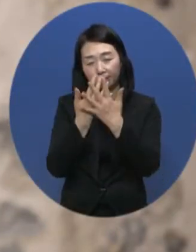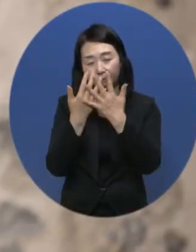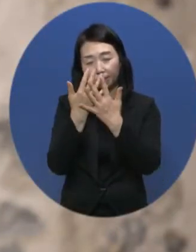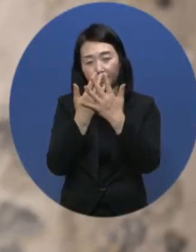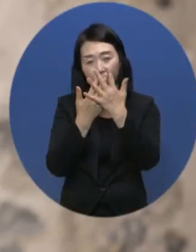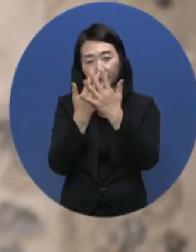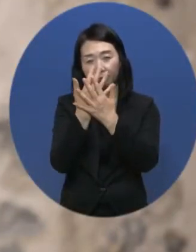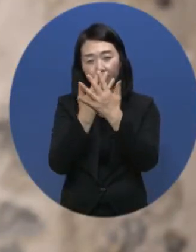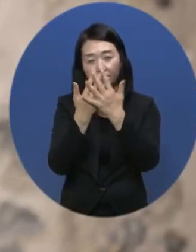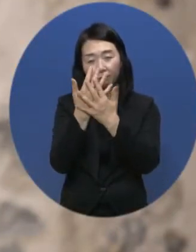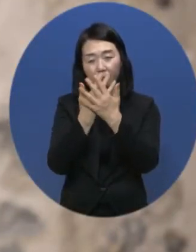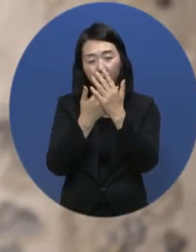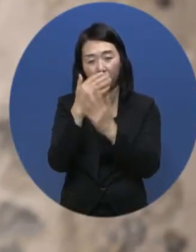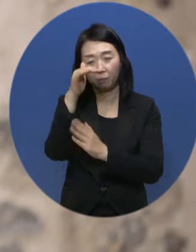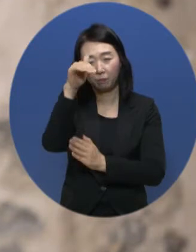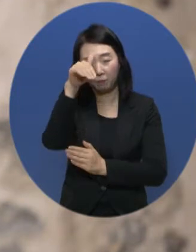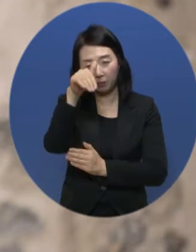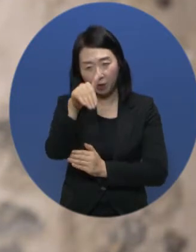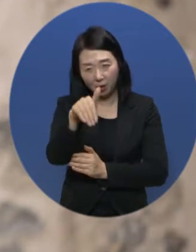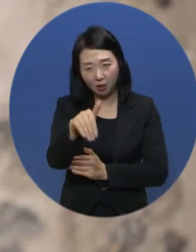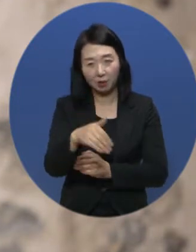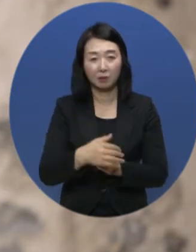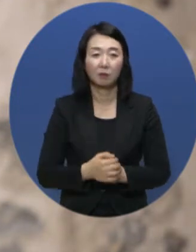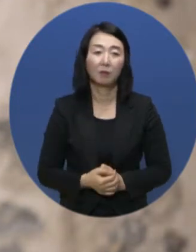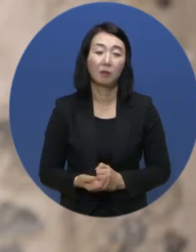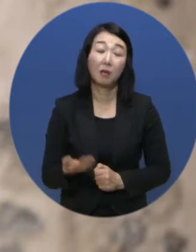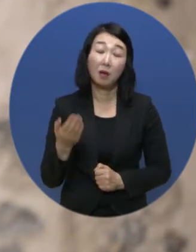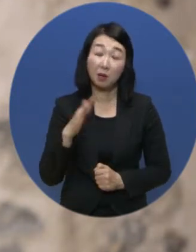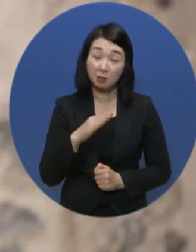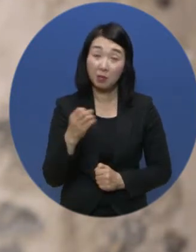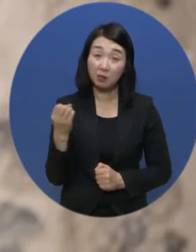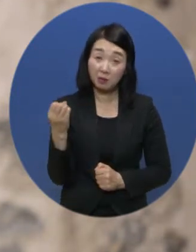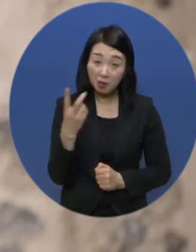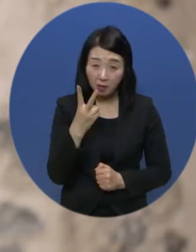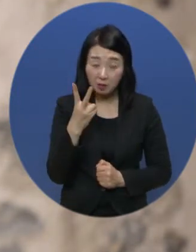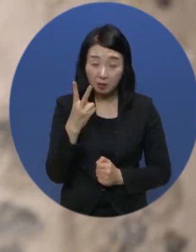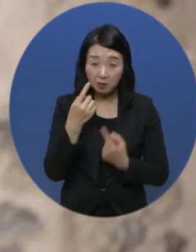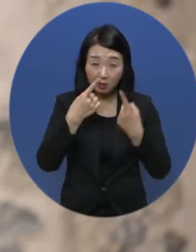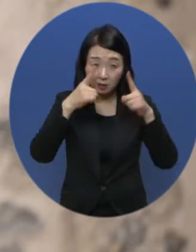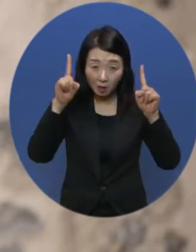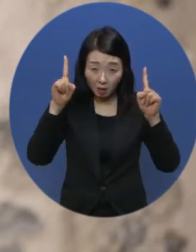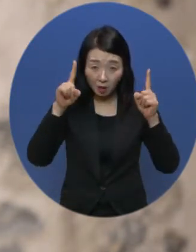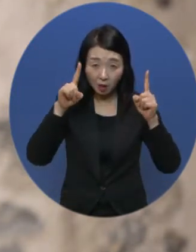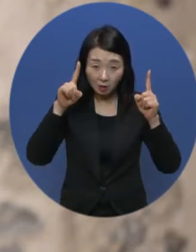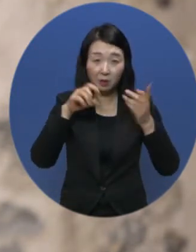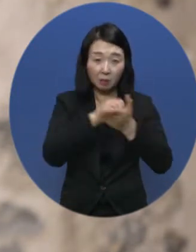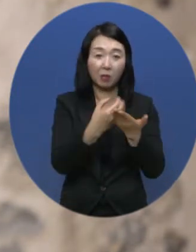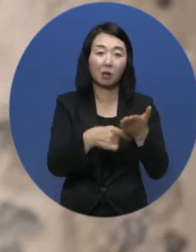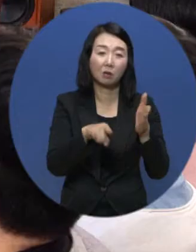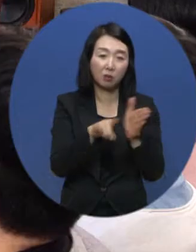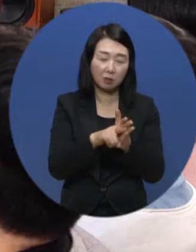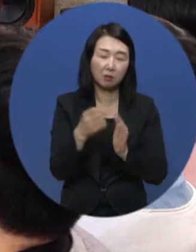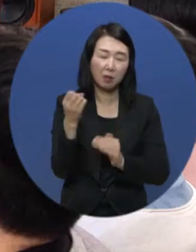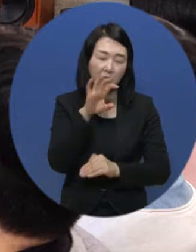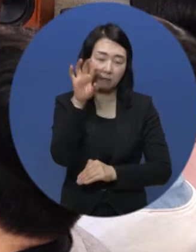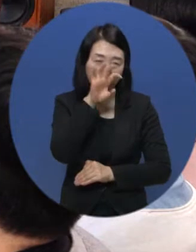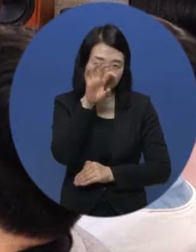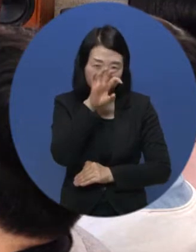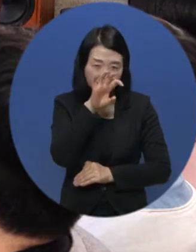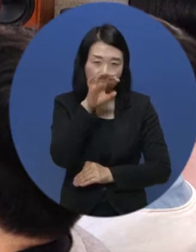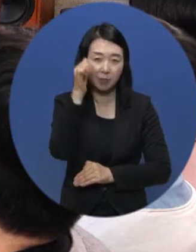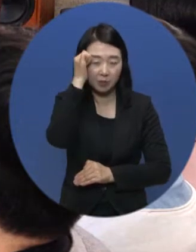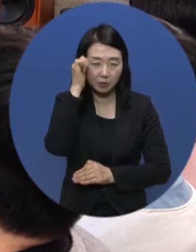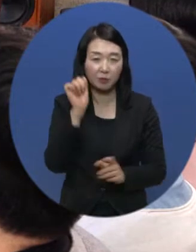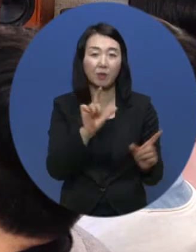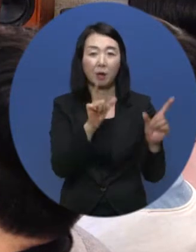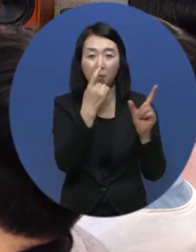그래도 재수를 하기 위해서 스파르타 기숙학원에 들어갔고 결국 대학교에 합격할 수 있었습니다. 그러나